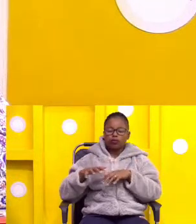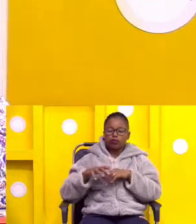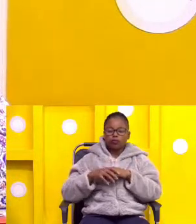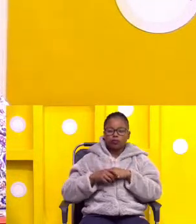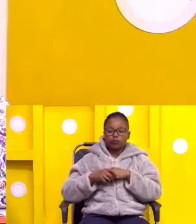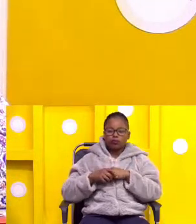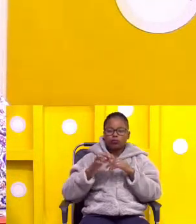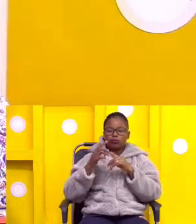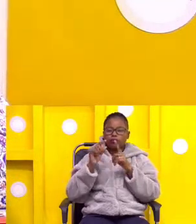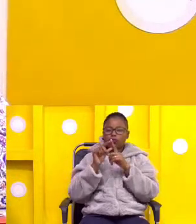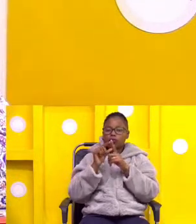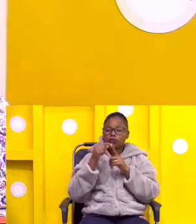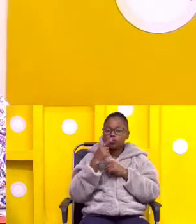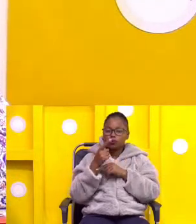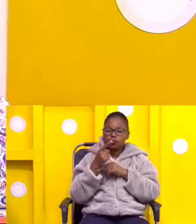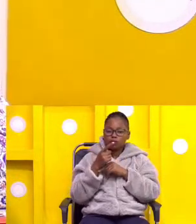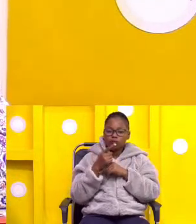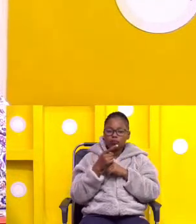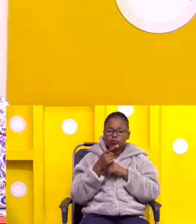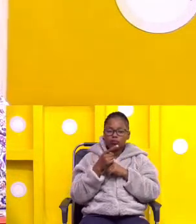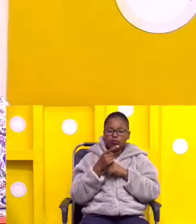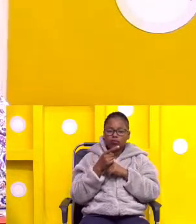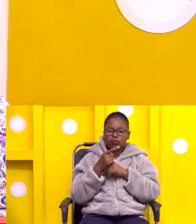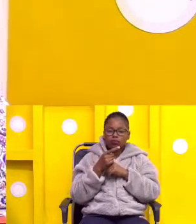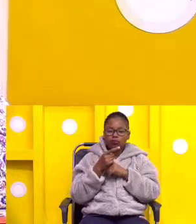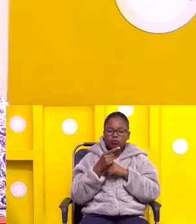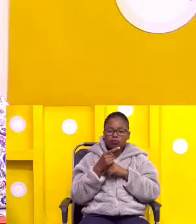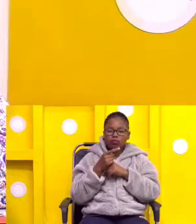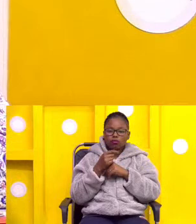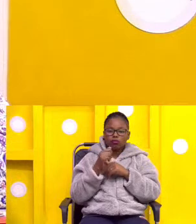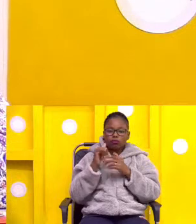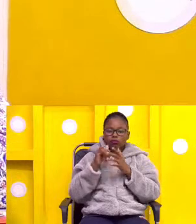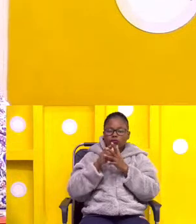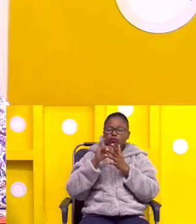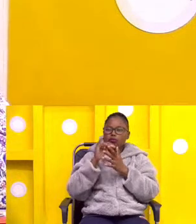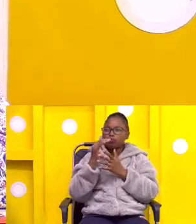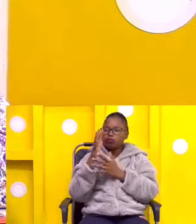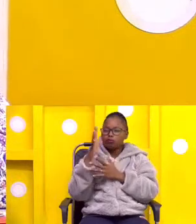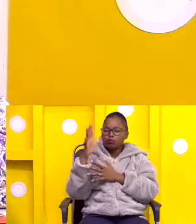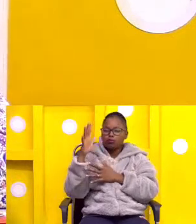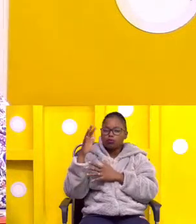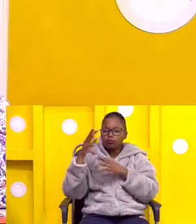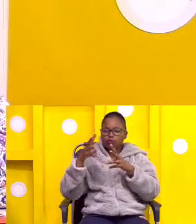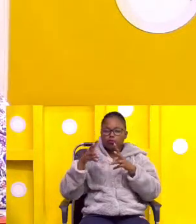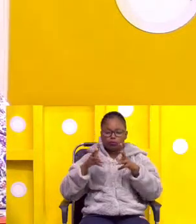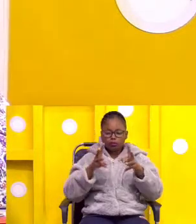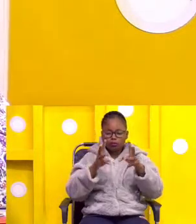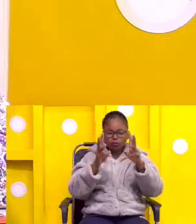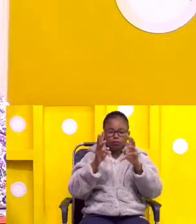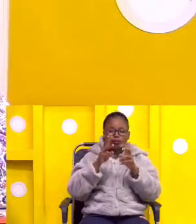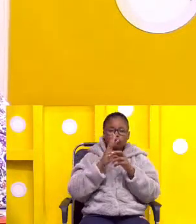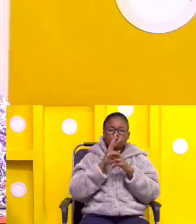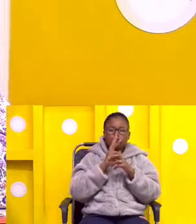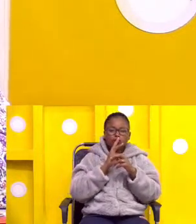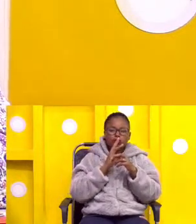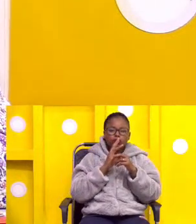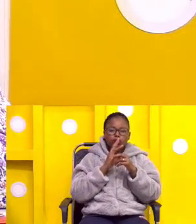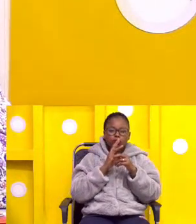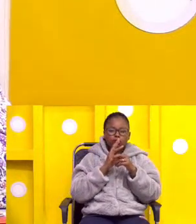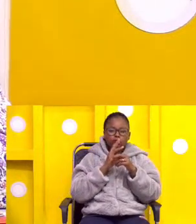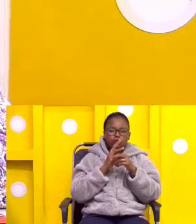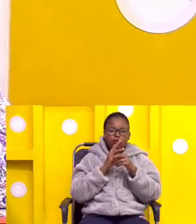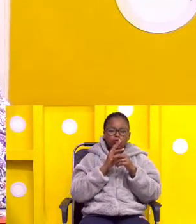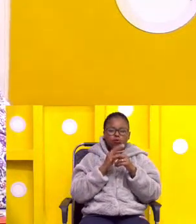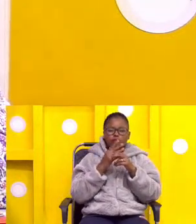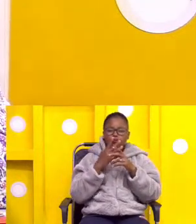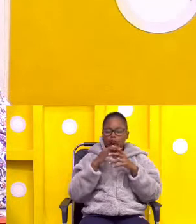maandiko makoiga ati uhana ta muti uhanditwo hugururu-ini cia mai. Uri